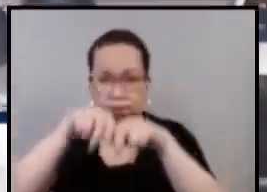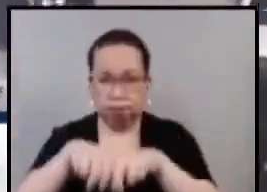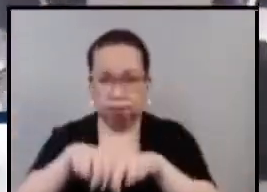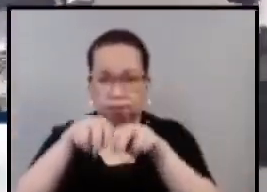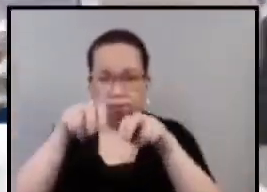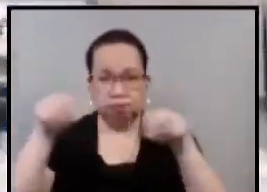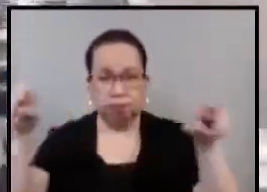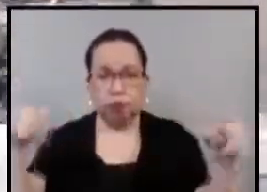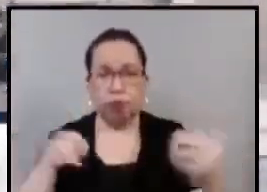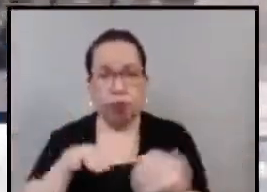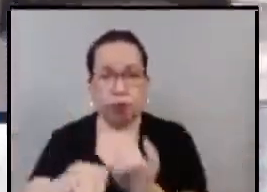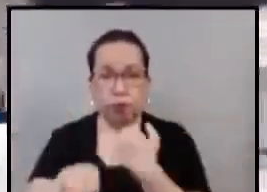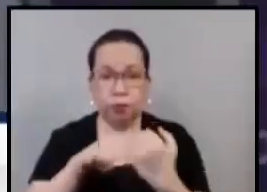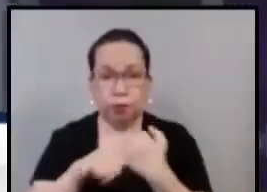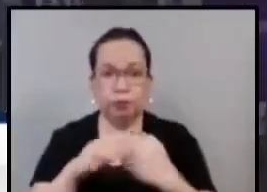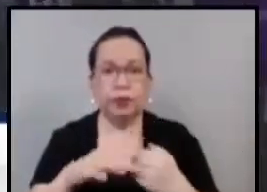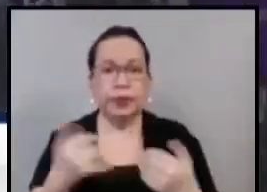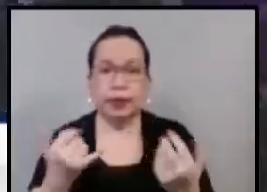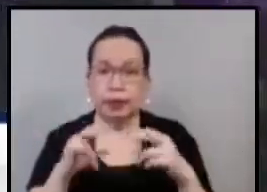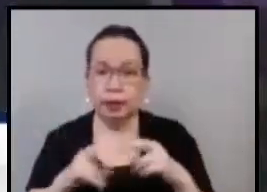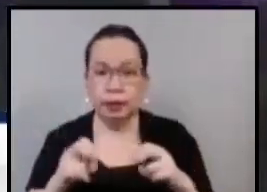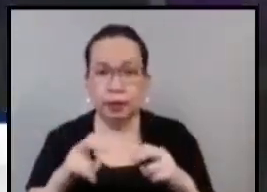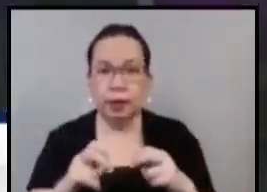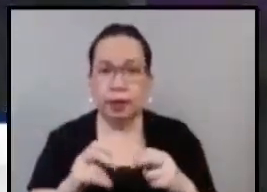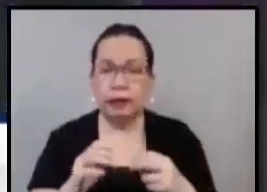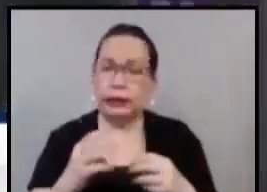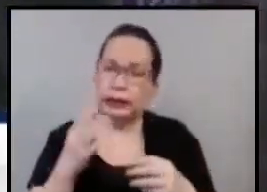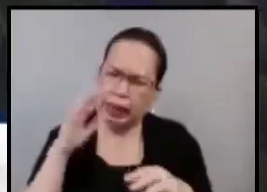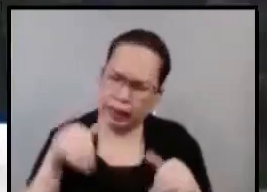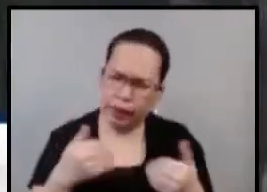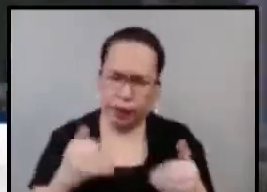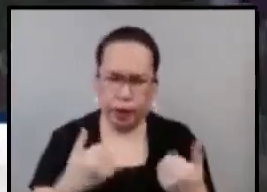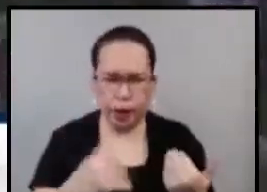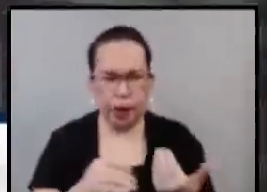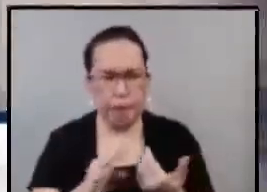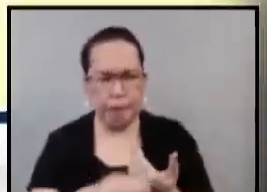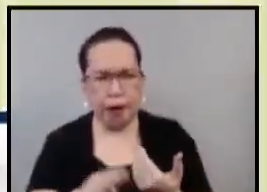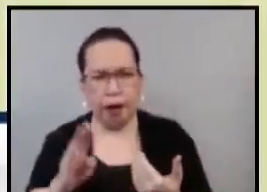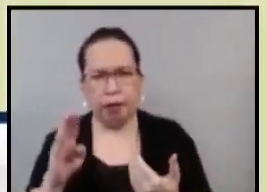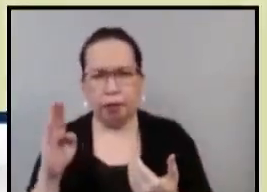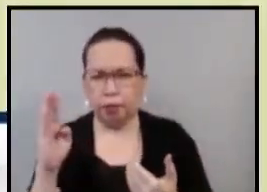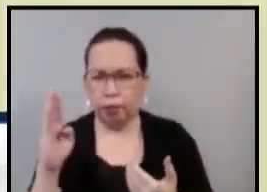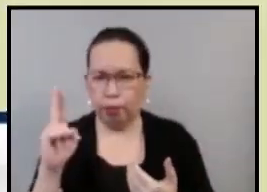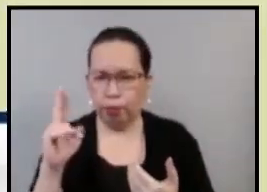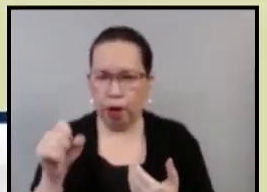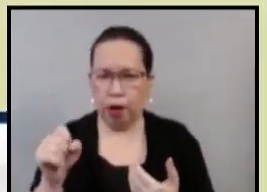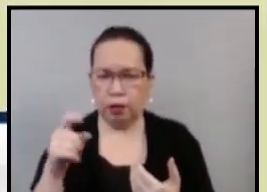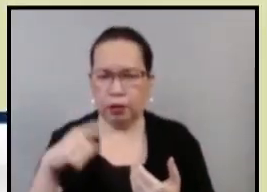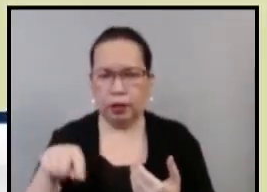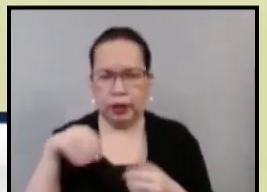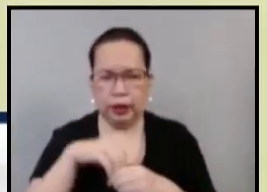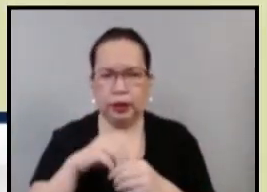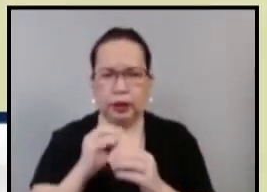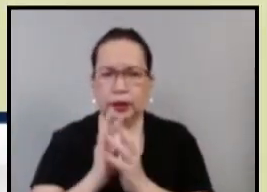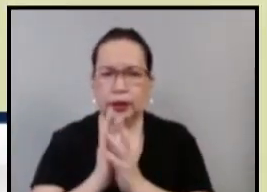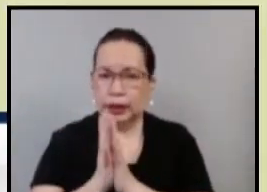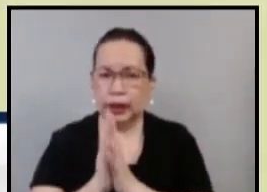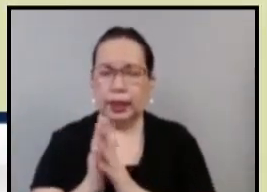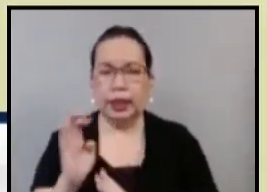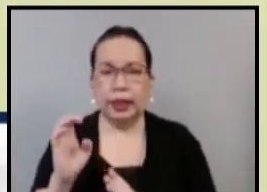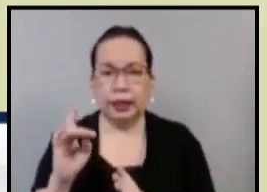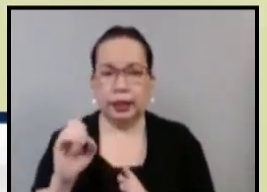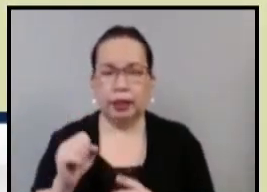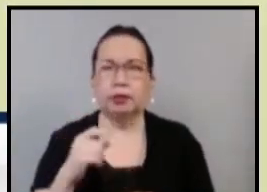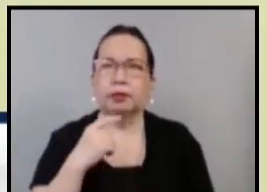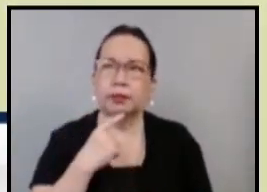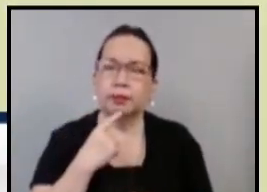ang pagbabalik ng bus sa EDSA at bubuo rin ng technical working group para dito. Para po maumpisahan kung